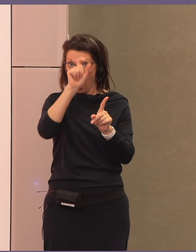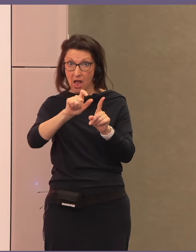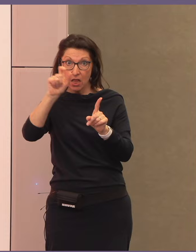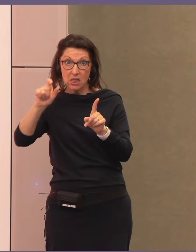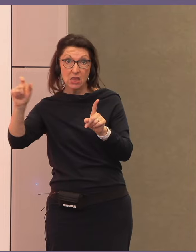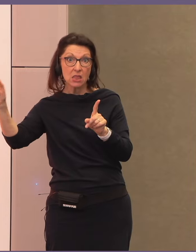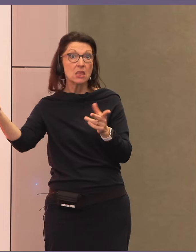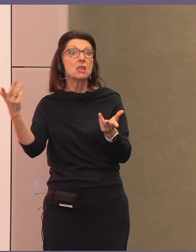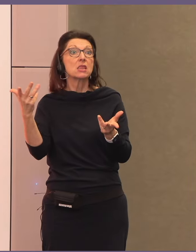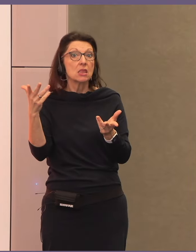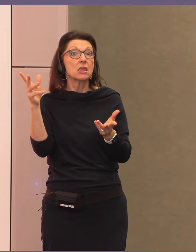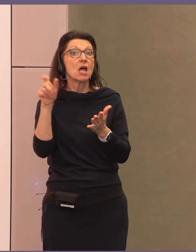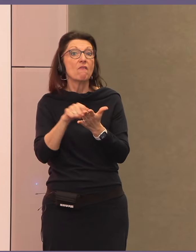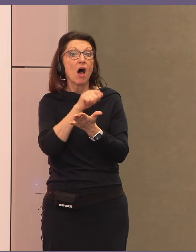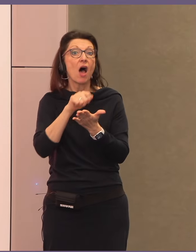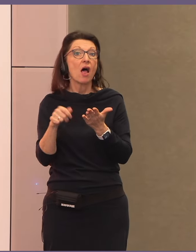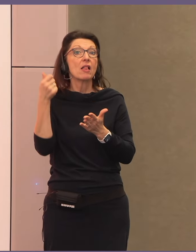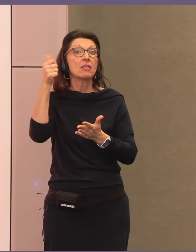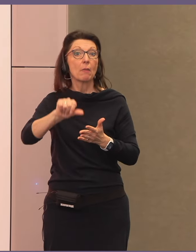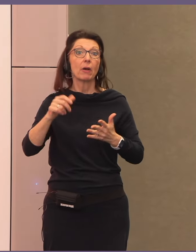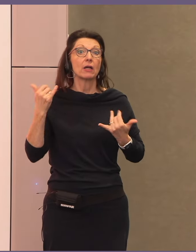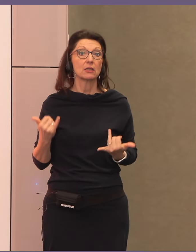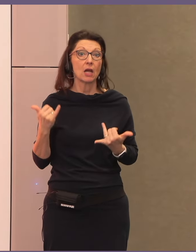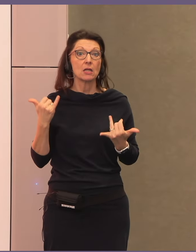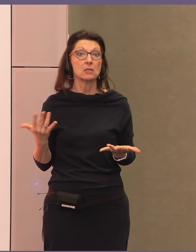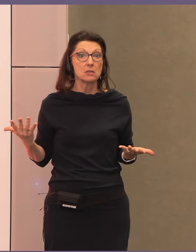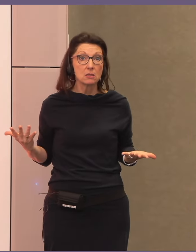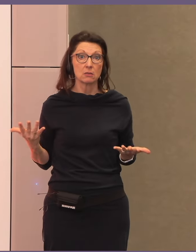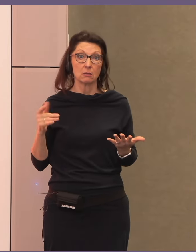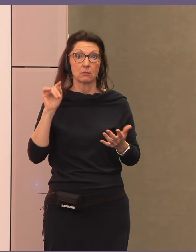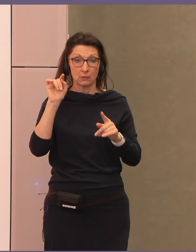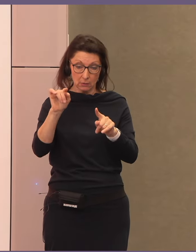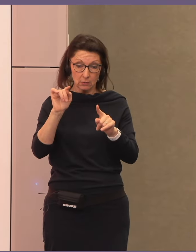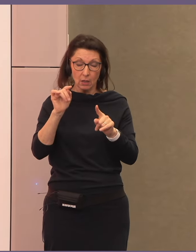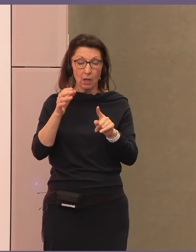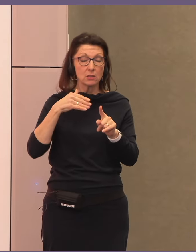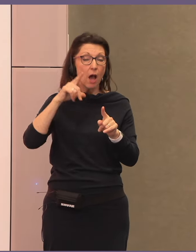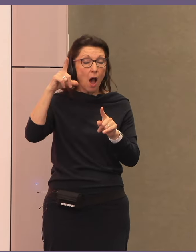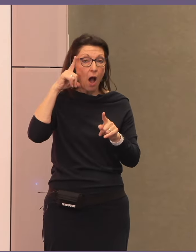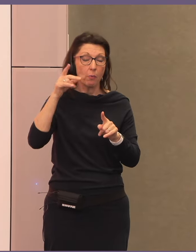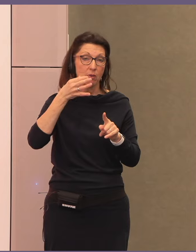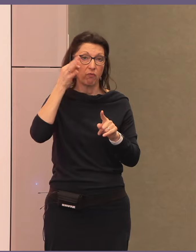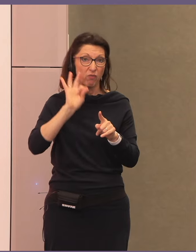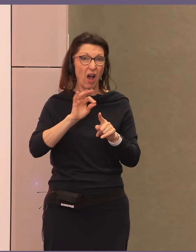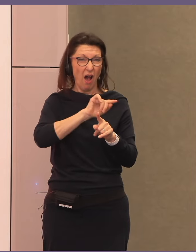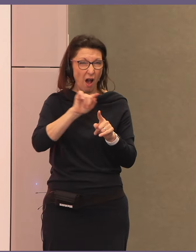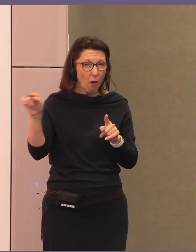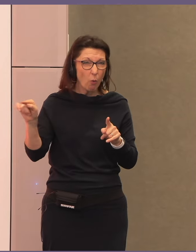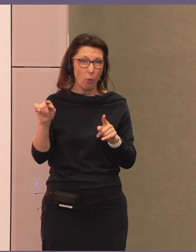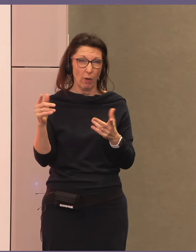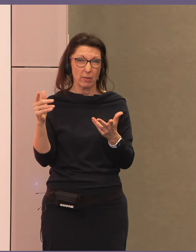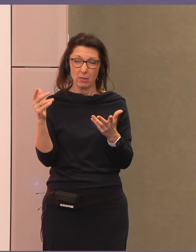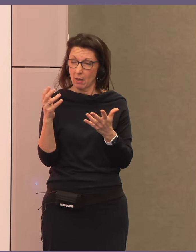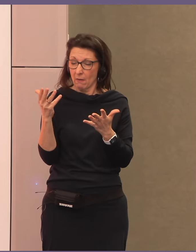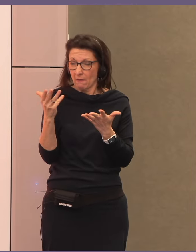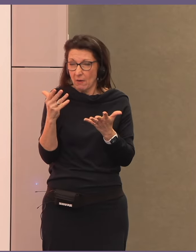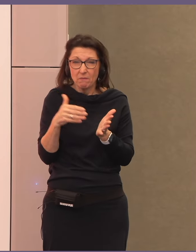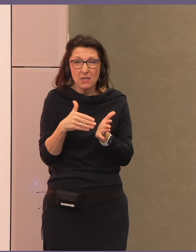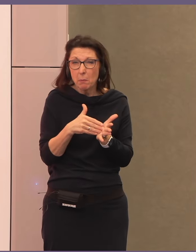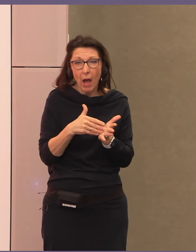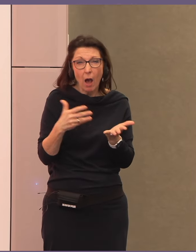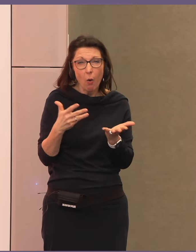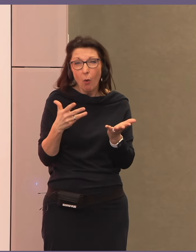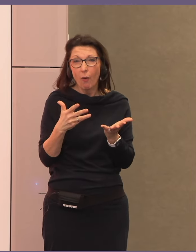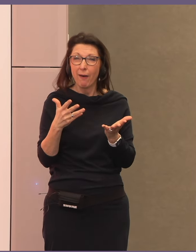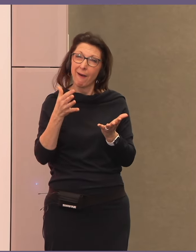gerufen wird und von dieser Mehrheit sind die Mehrheit wiederum Frauen. Also was kann es, was braucht es,